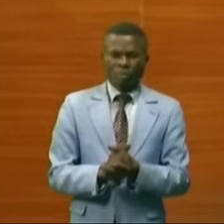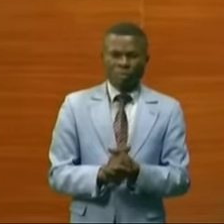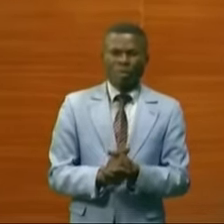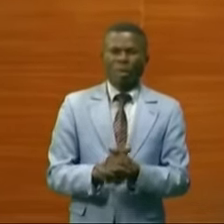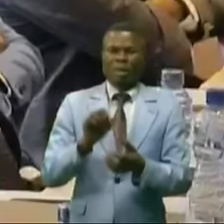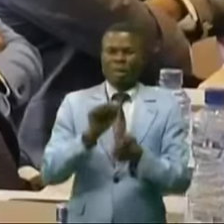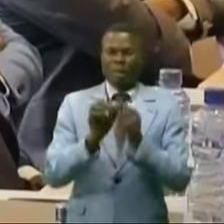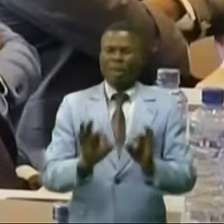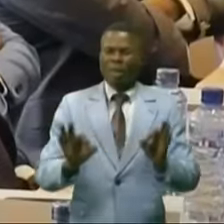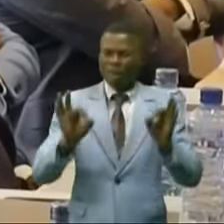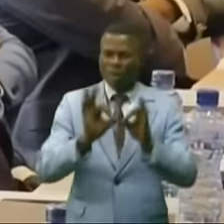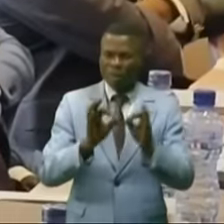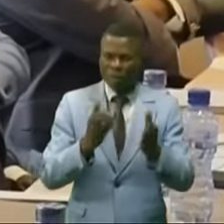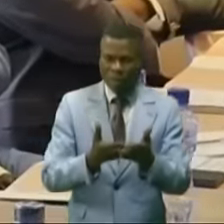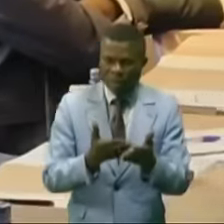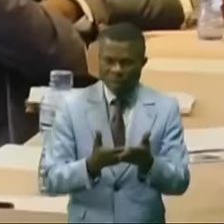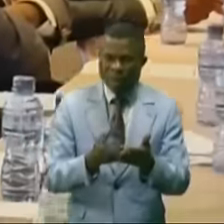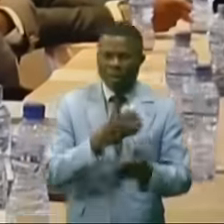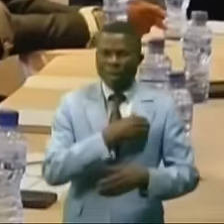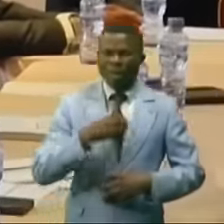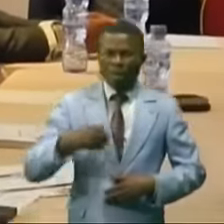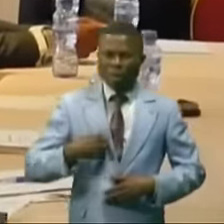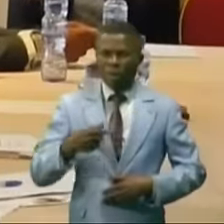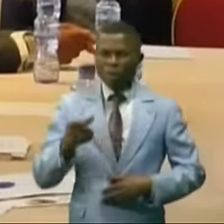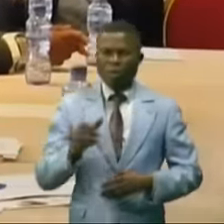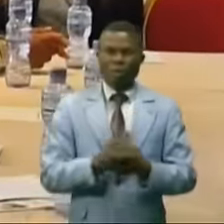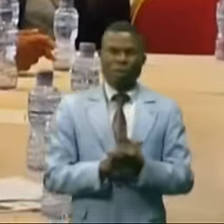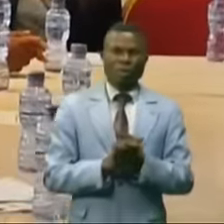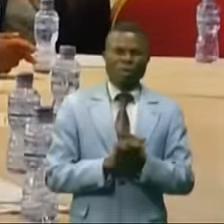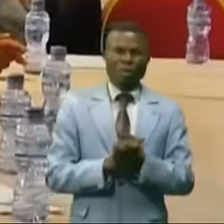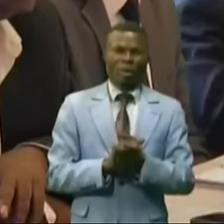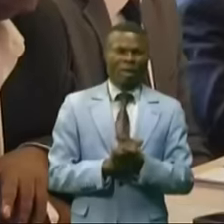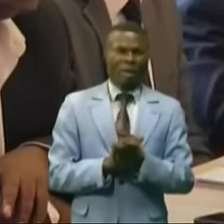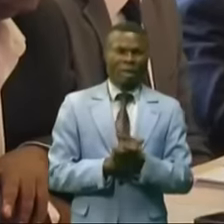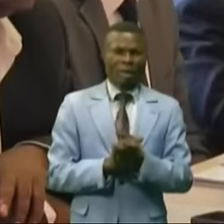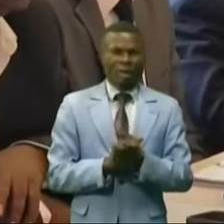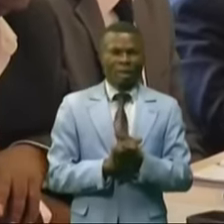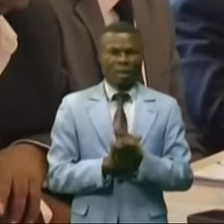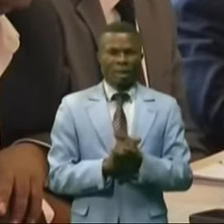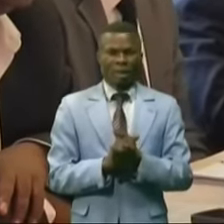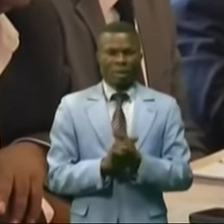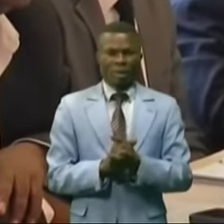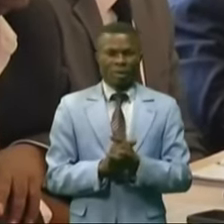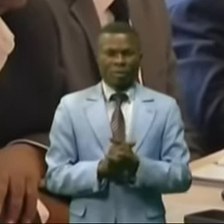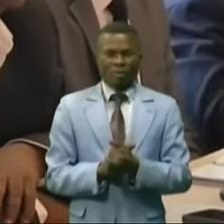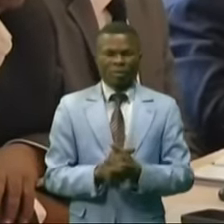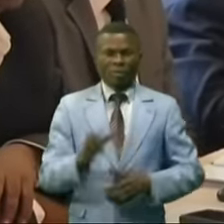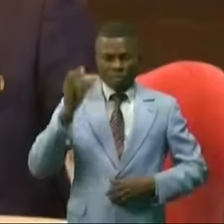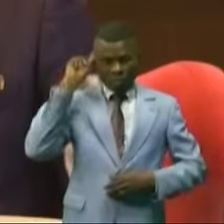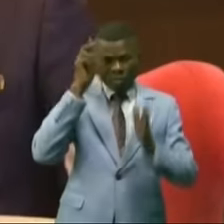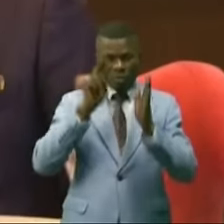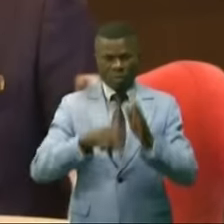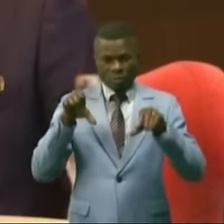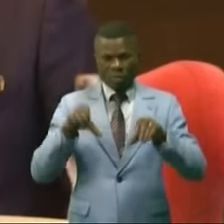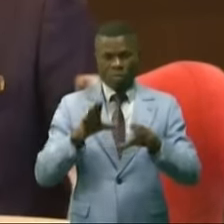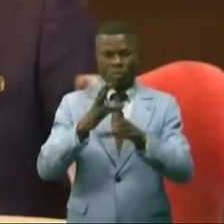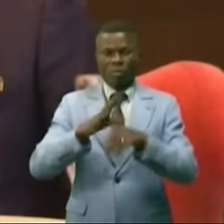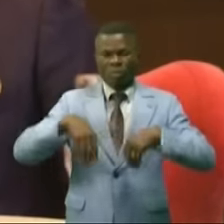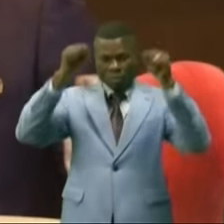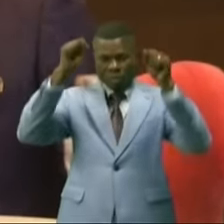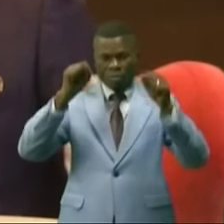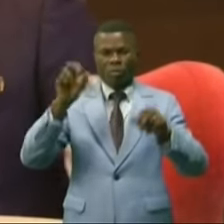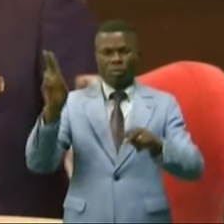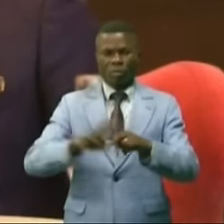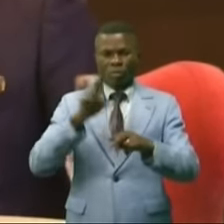essentiellement composés de femmes et de jeunes. Cette situation alarmante a poussé le gouvernement de la RDC à adopter et mettre en